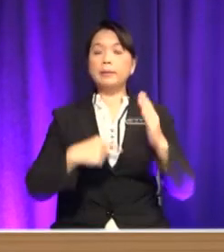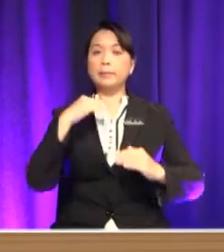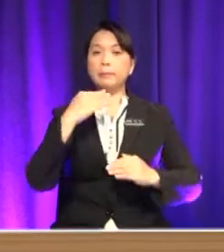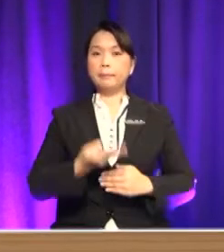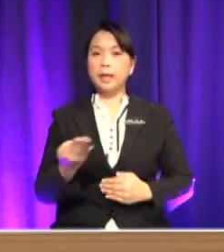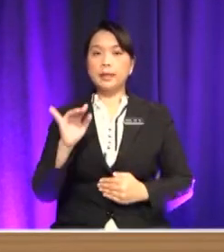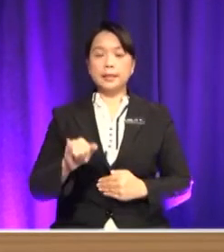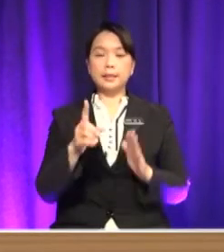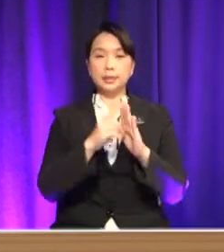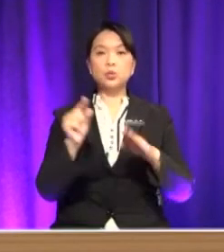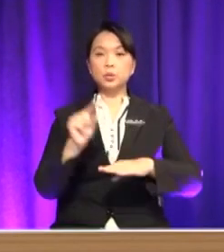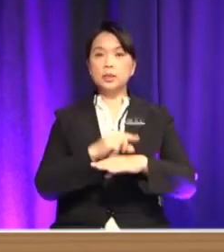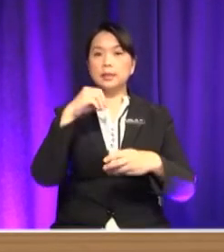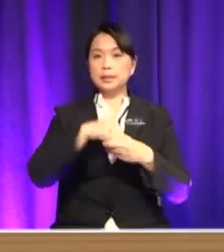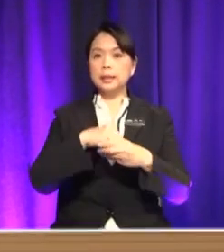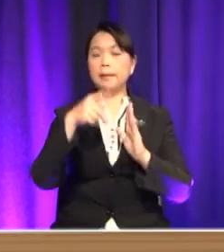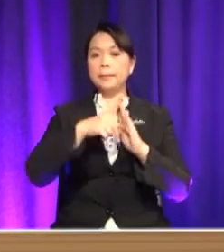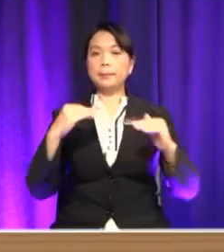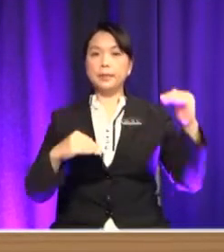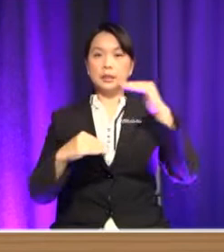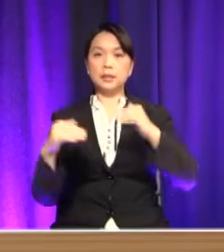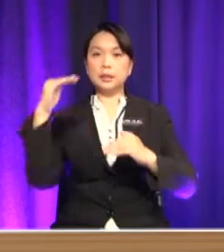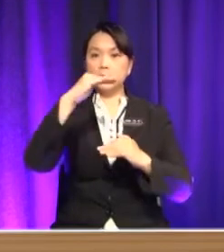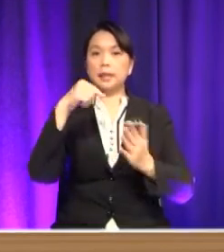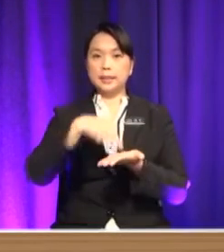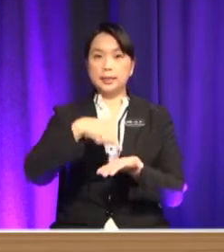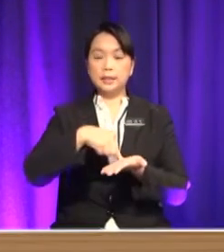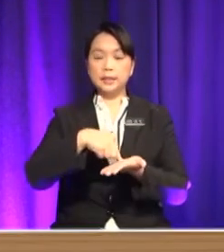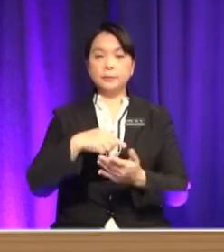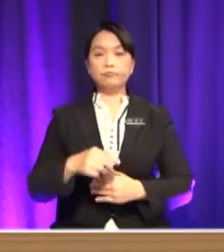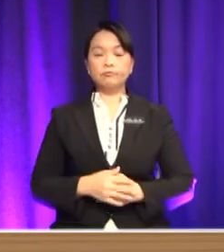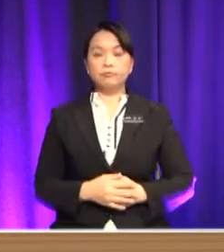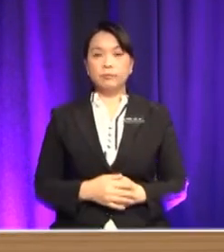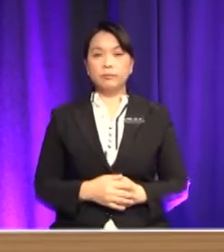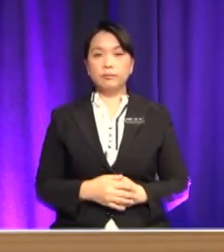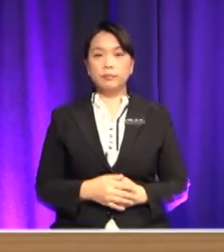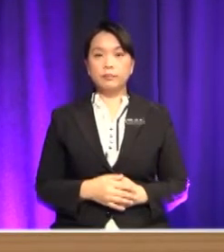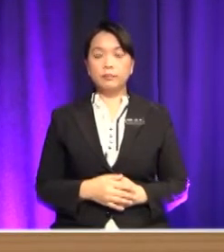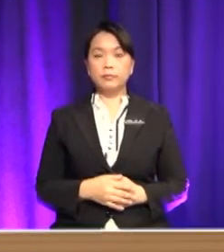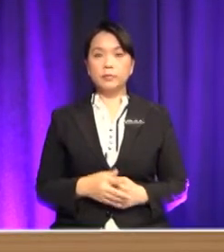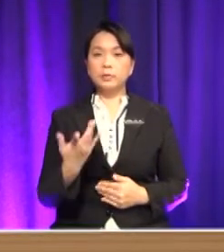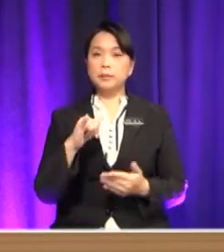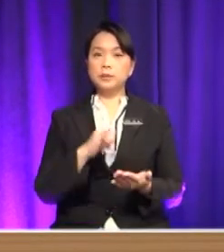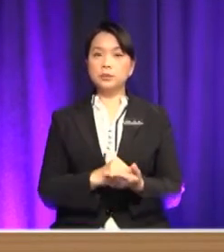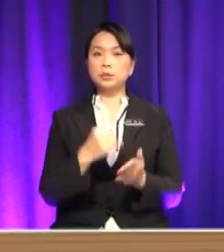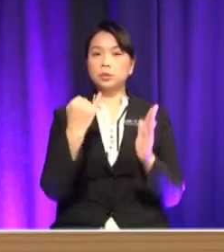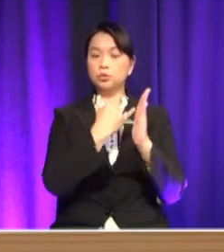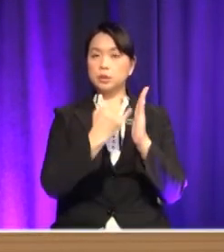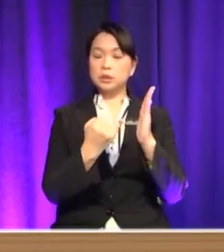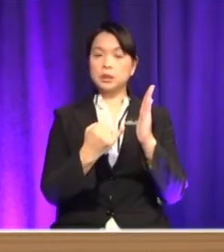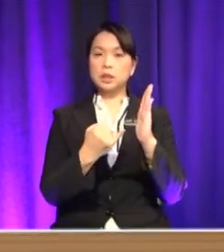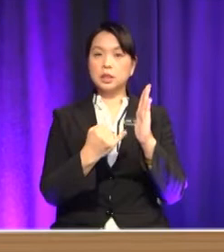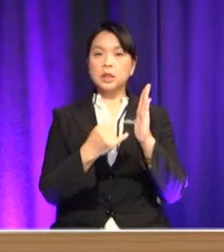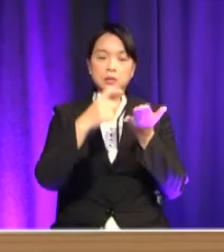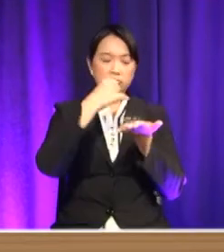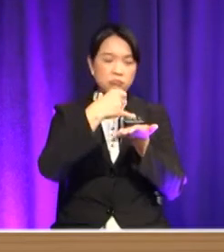dalam pembinaan ini, ya. Okey, lukisan yang seterusnya ialah lukisan terperinci.